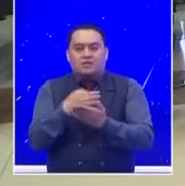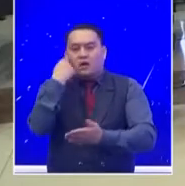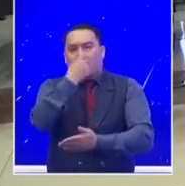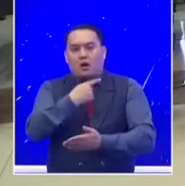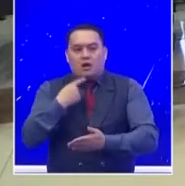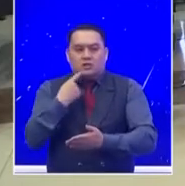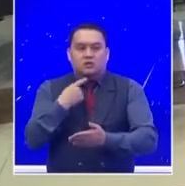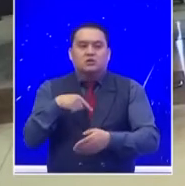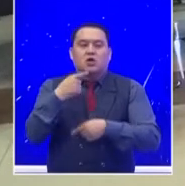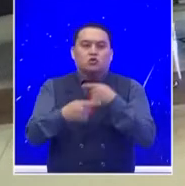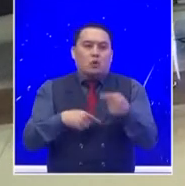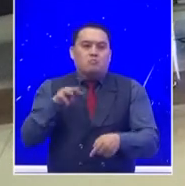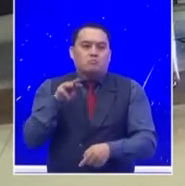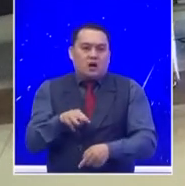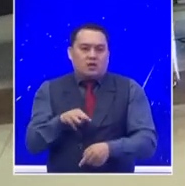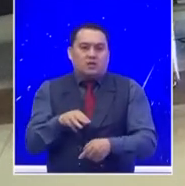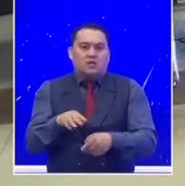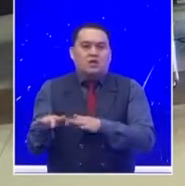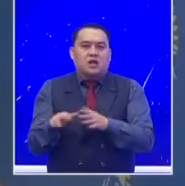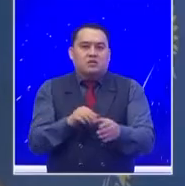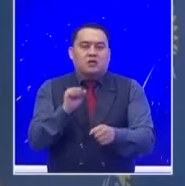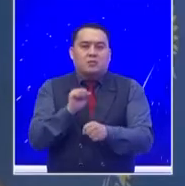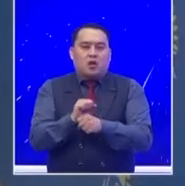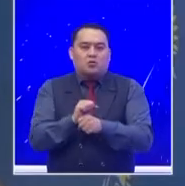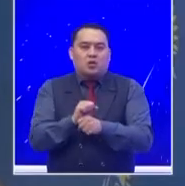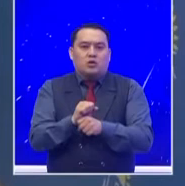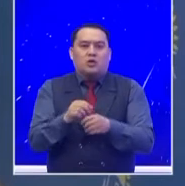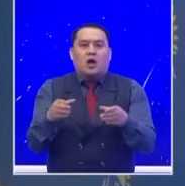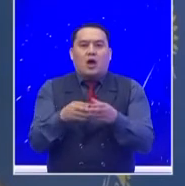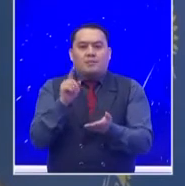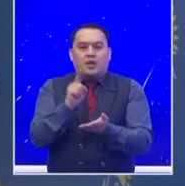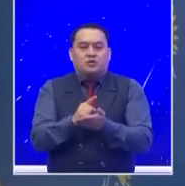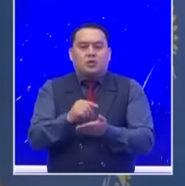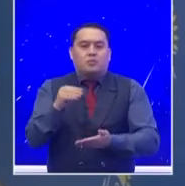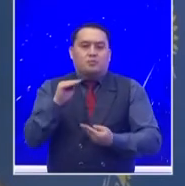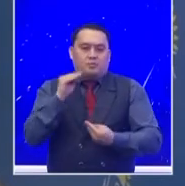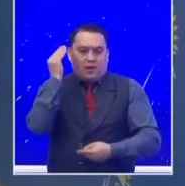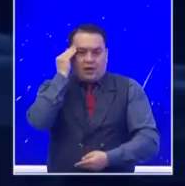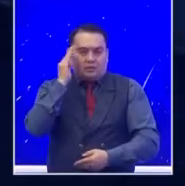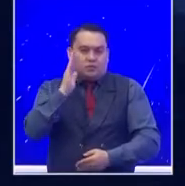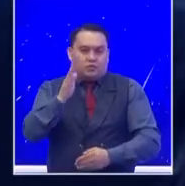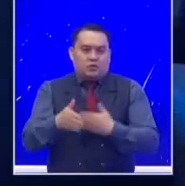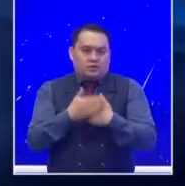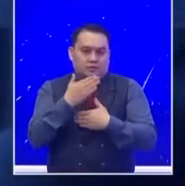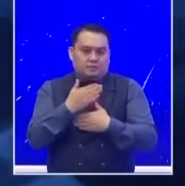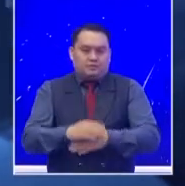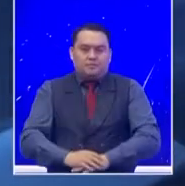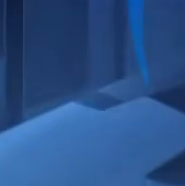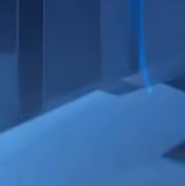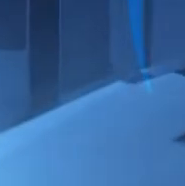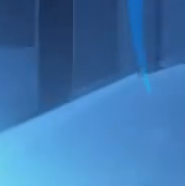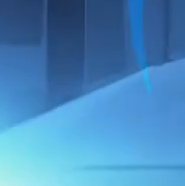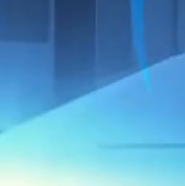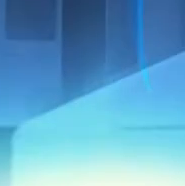срок до конца марта. В случае, если дела не сдвинутся с места, партийцы намерены принять соответствующие меры. Ануар Амангельдинов,